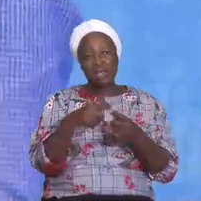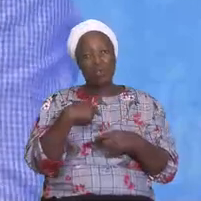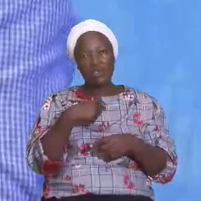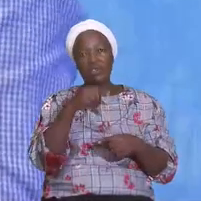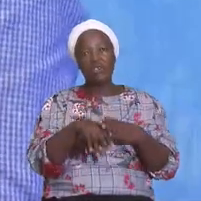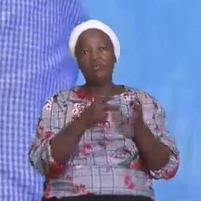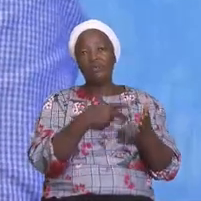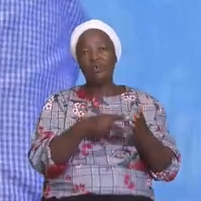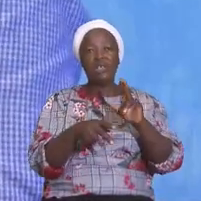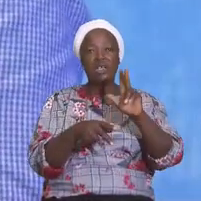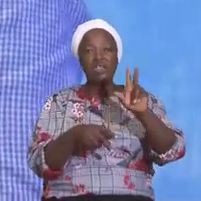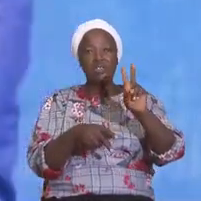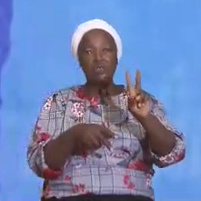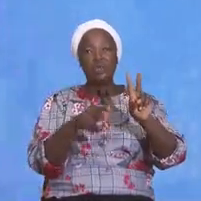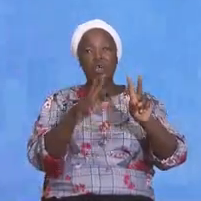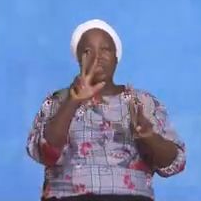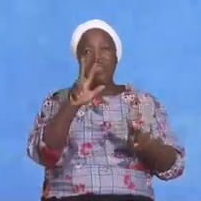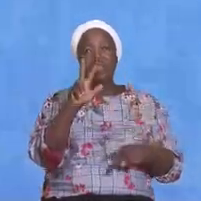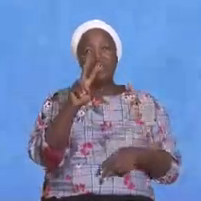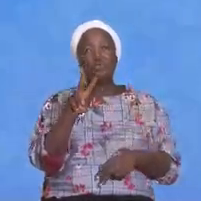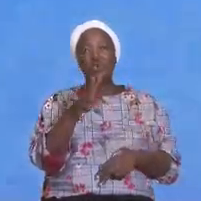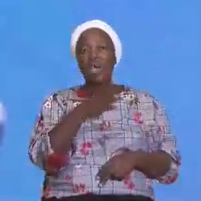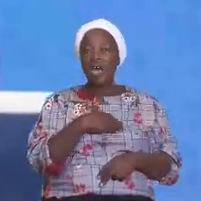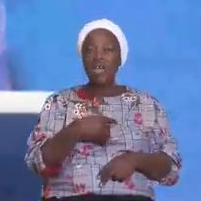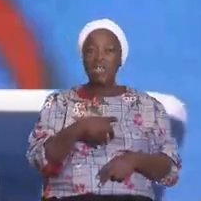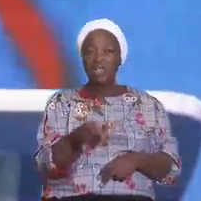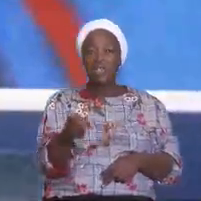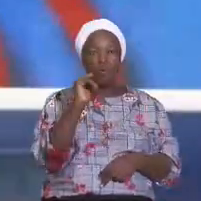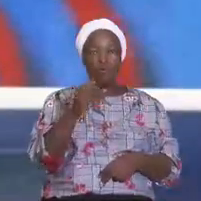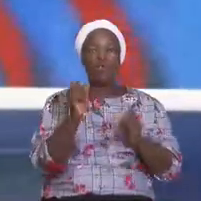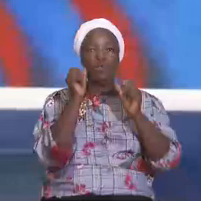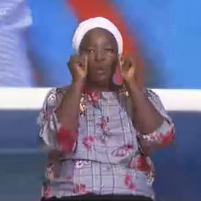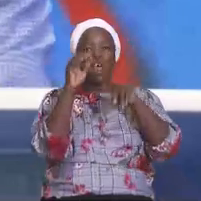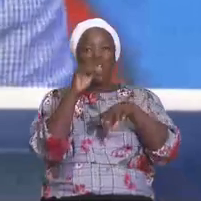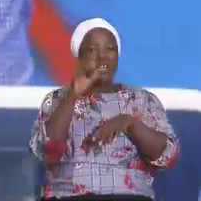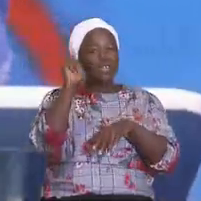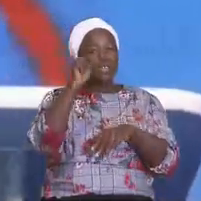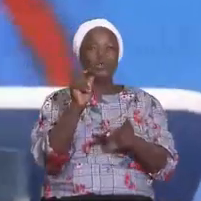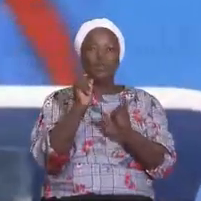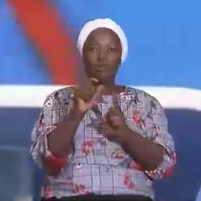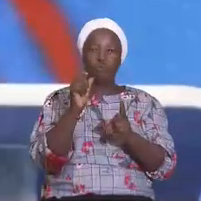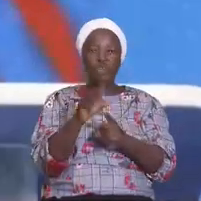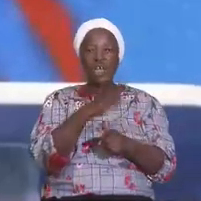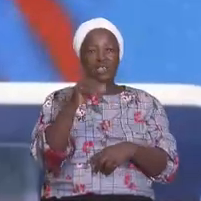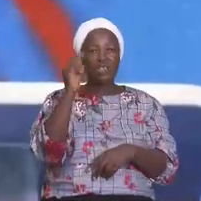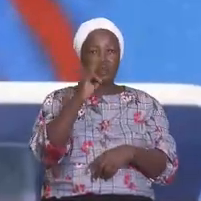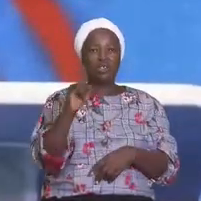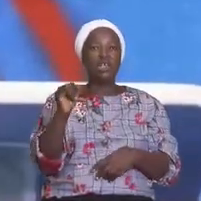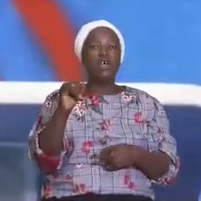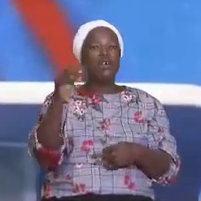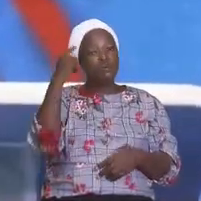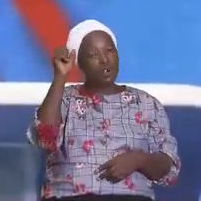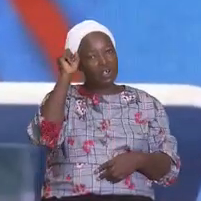La délivrance, elle sera accomplie. On lit dans le verset 32.